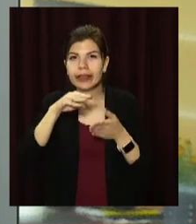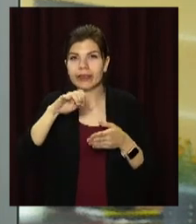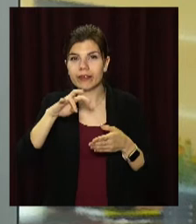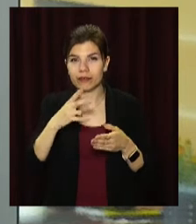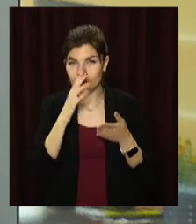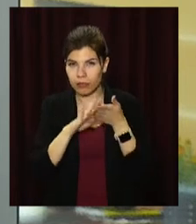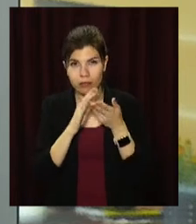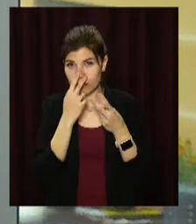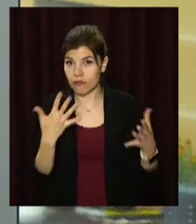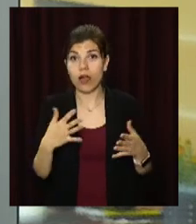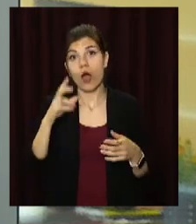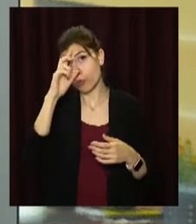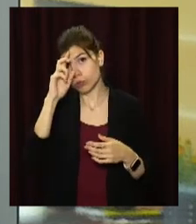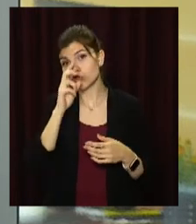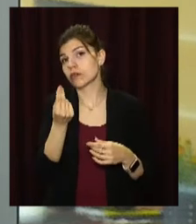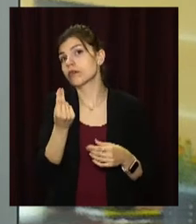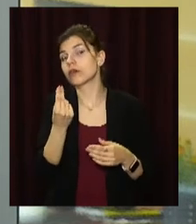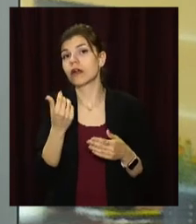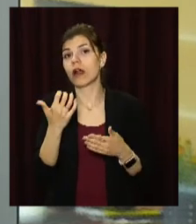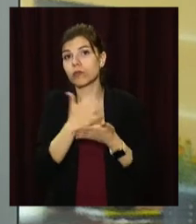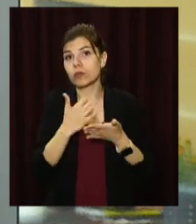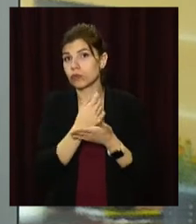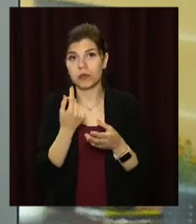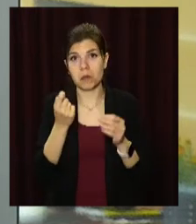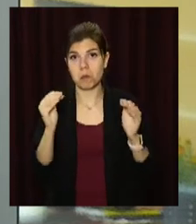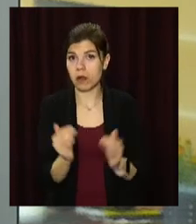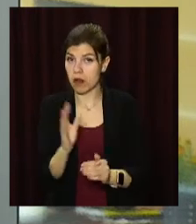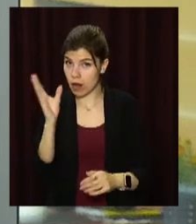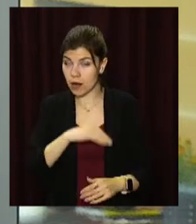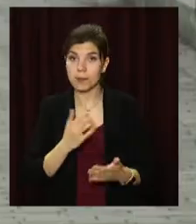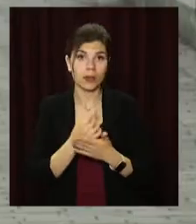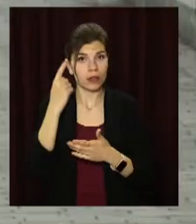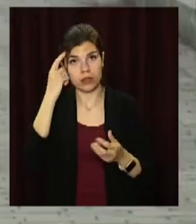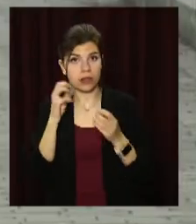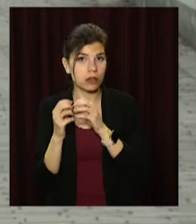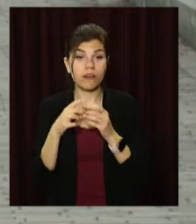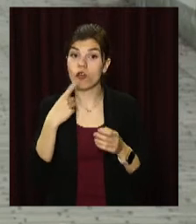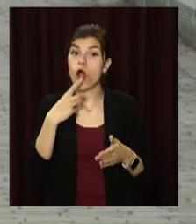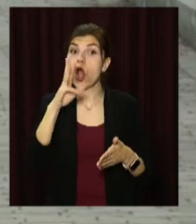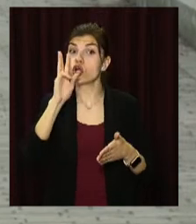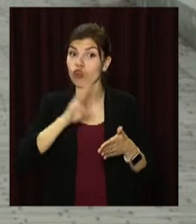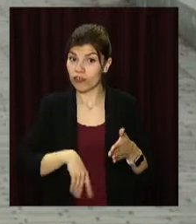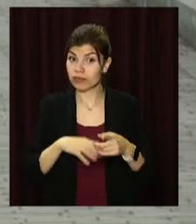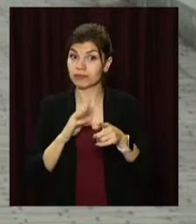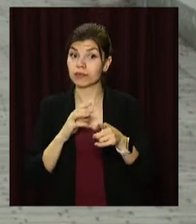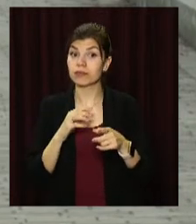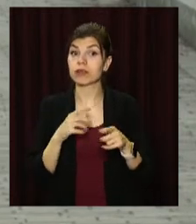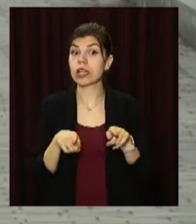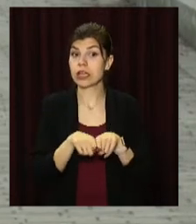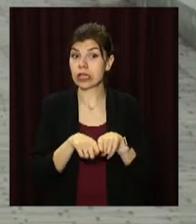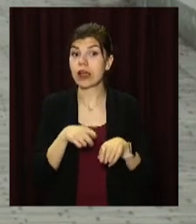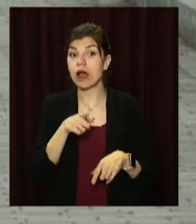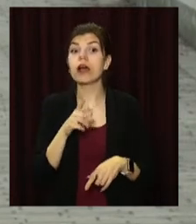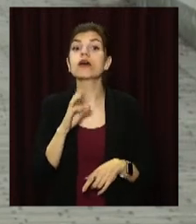недоотримує коштів. Тему продовжить наша Вікторія Журавель. У Оштрафували ні за що. Так відгукується про